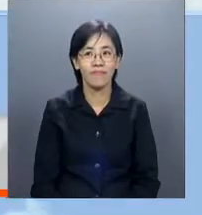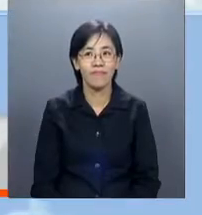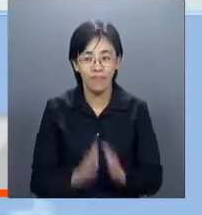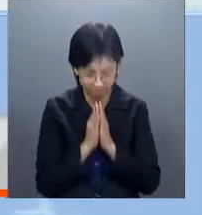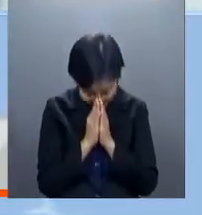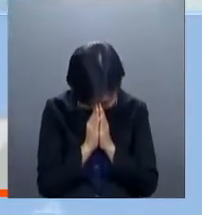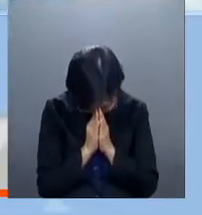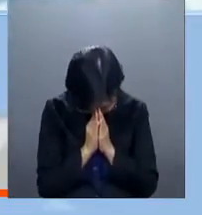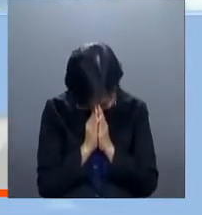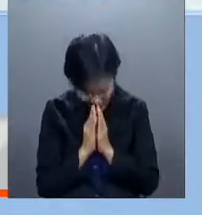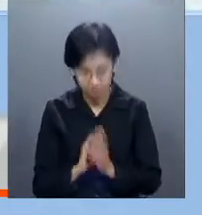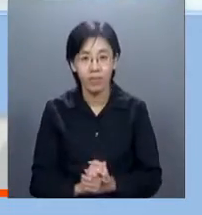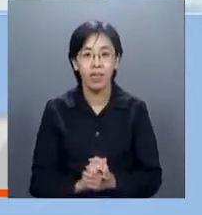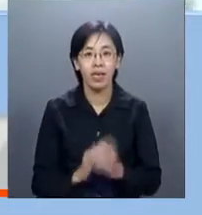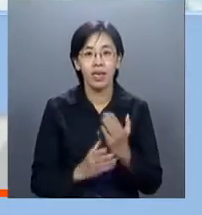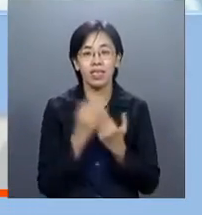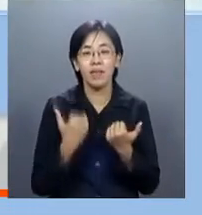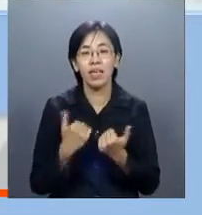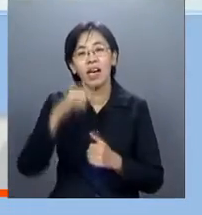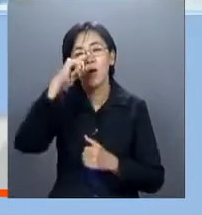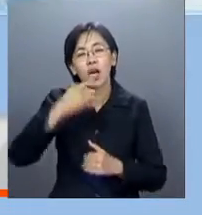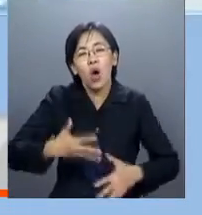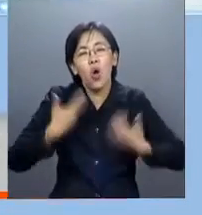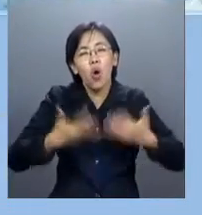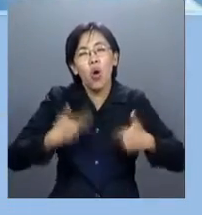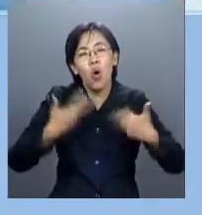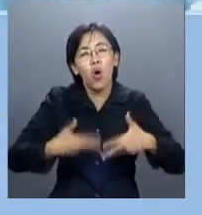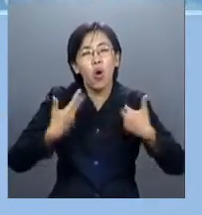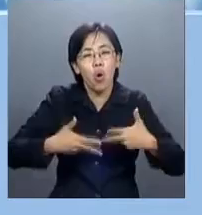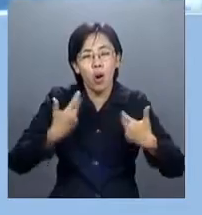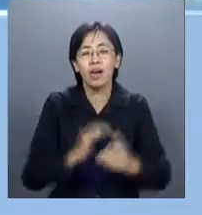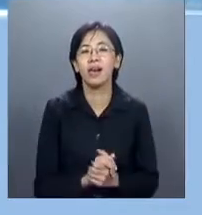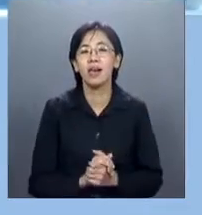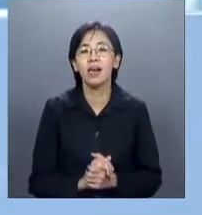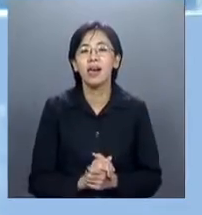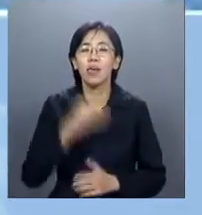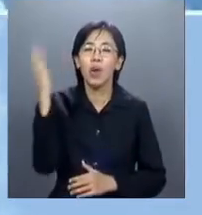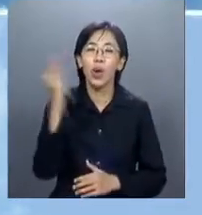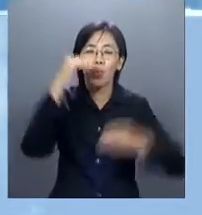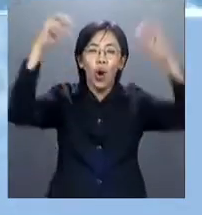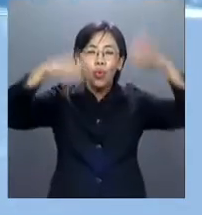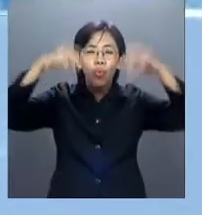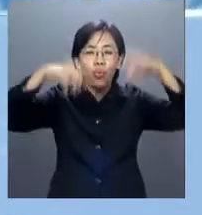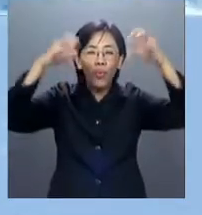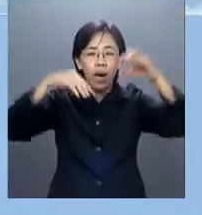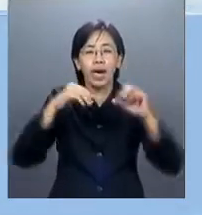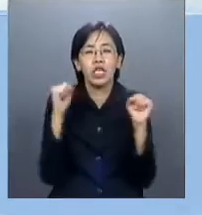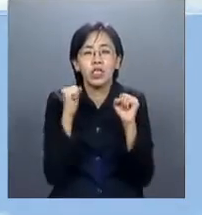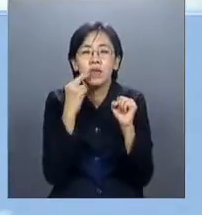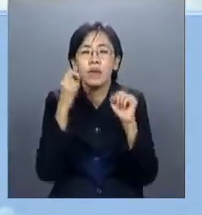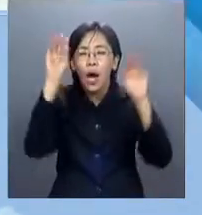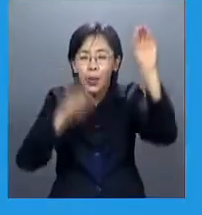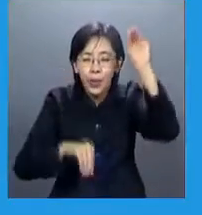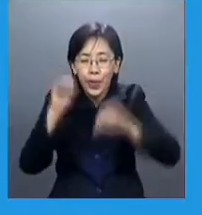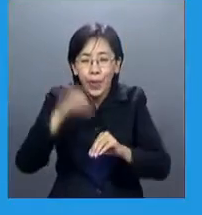สวัสดีค่ะตลอดทั้งสัปดาห์นี้ประเทศไทยจะยังคงมีอากาศร้อนถึงร้อนจัดโดยทั่วไปนะคะโดยยังมีฝนฟ้าคะนองลมกระโชกแรงแล้วก็มีลูกเห็บตกเกิดขึ้นได้ในบางพื้